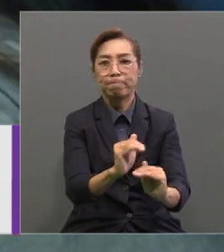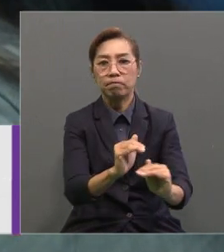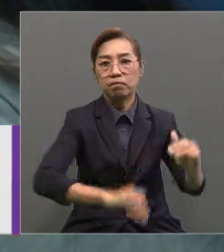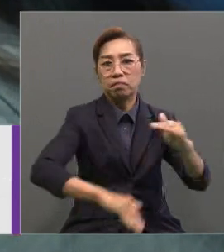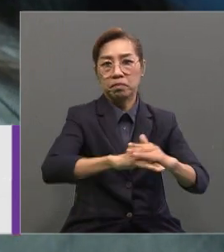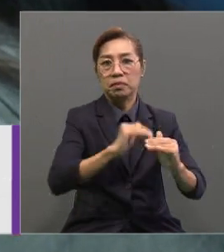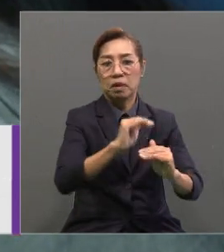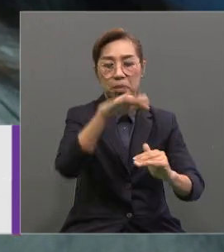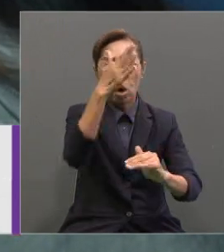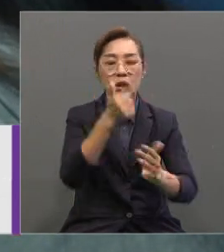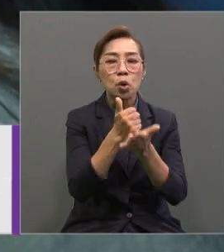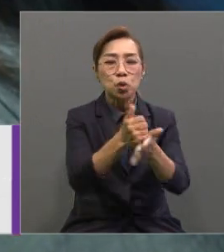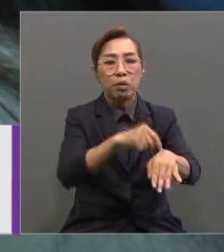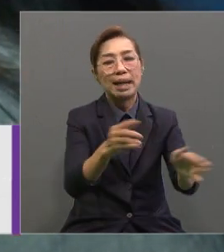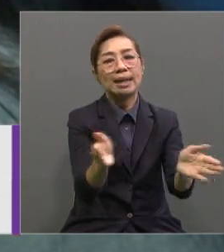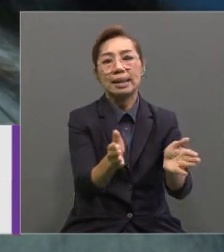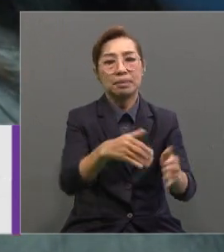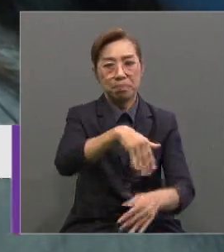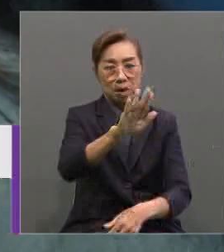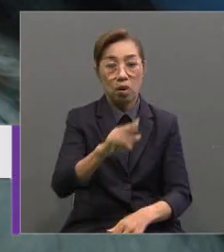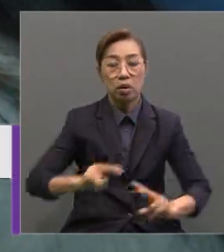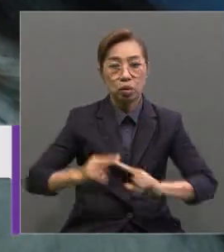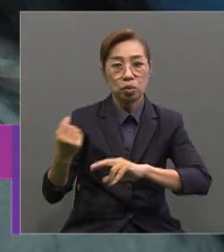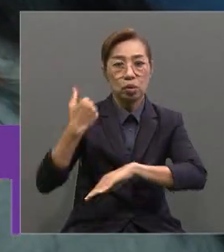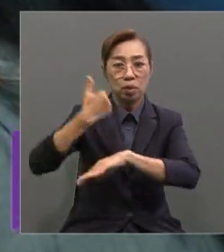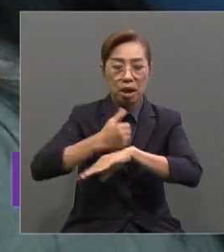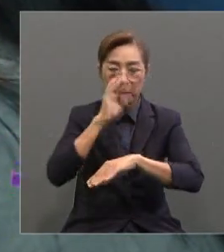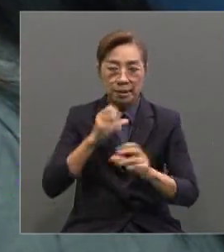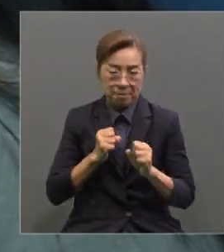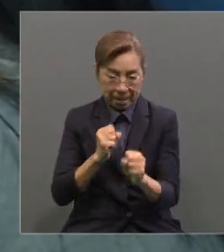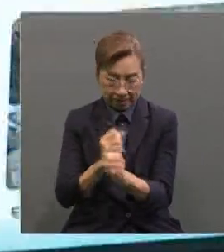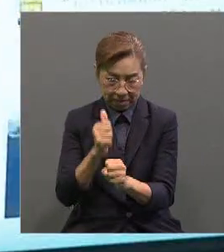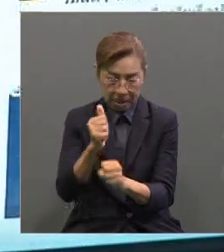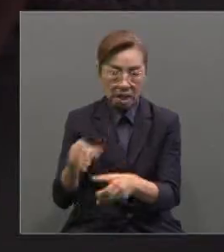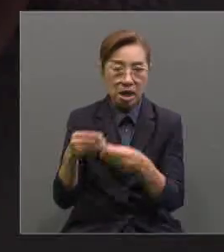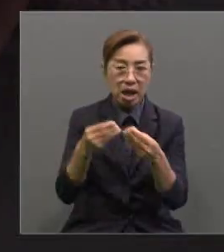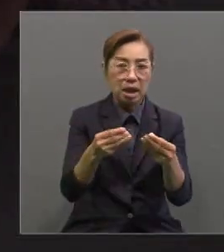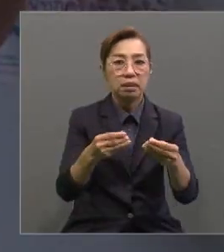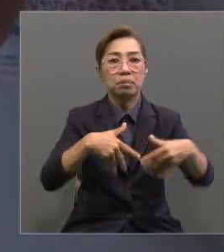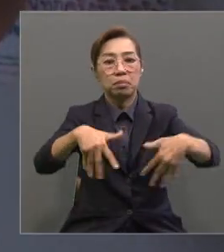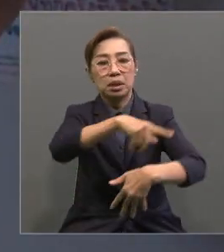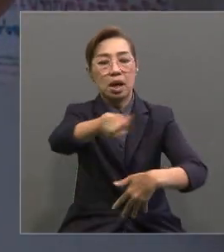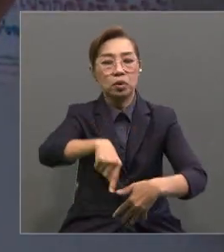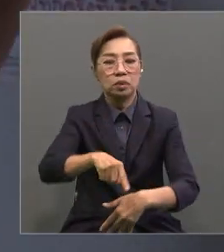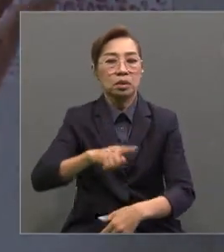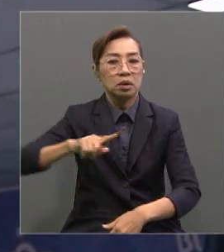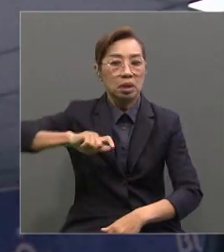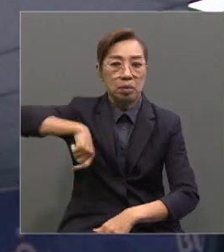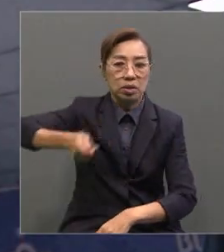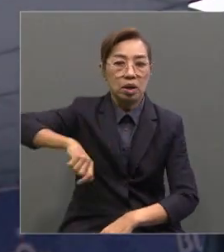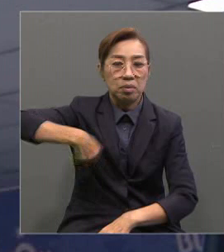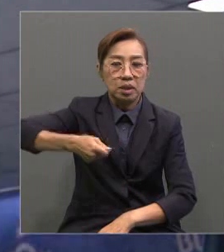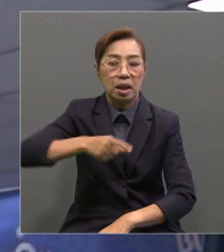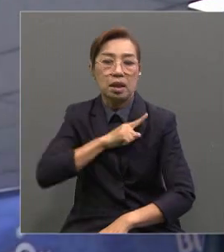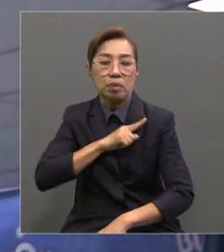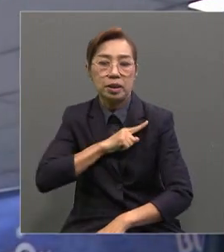ระยะสั้นนะคะท่านรัฐมนตรีว่าการกระทรวงพลังงานเองก็บอกว่าเดี๋ยวจะทำให้ดีที่สุดนะเพื่อให้ประชาชนเนี่ยมีภาระค่าใช้จ่ายที่